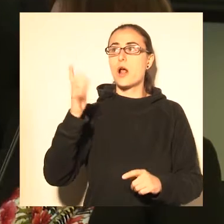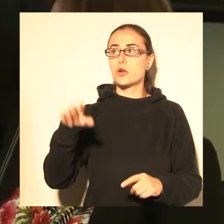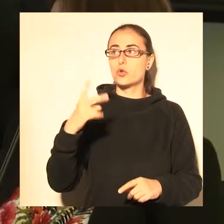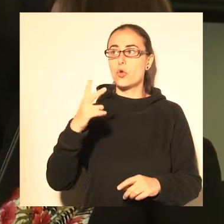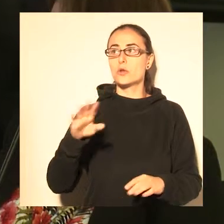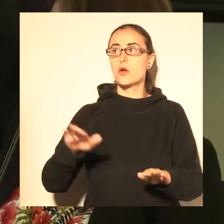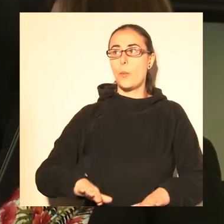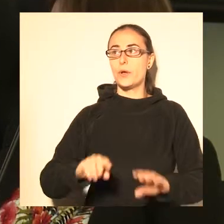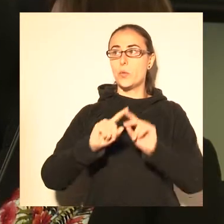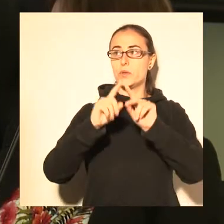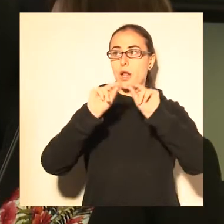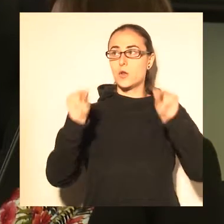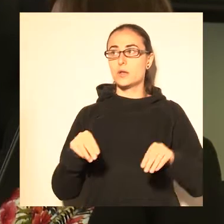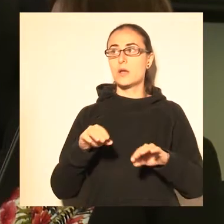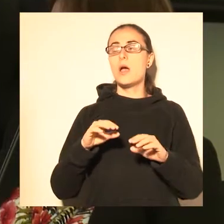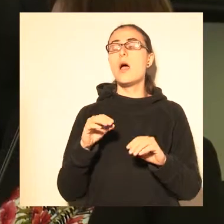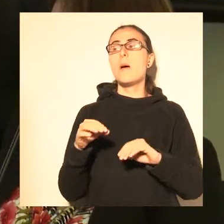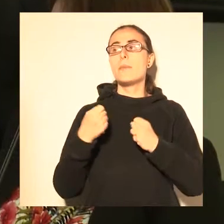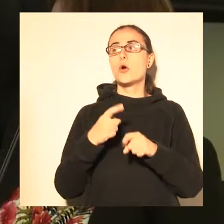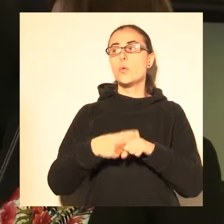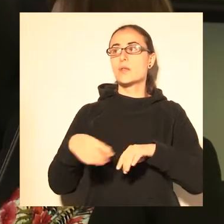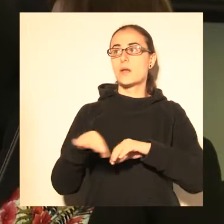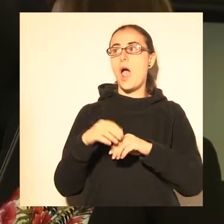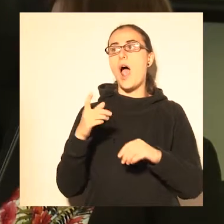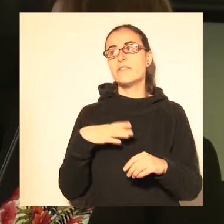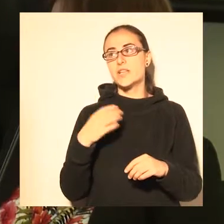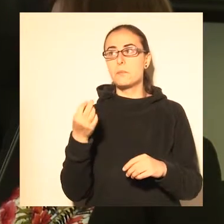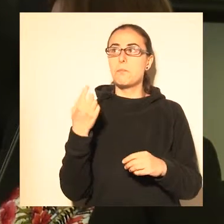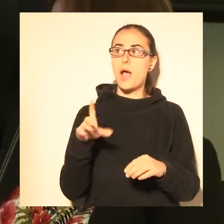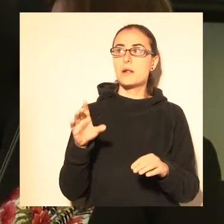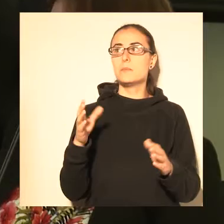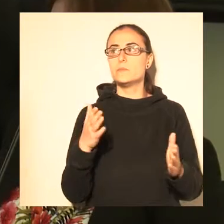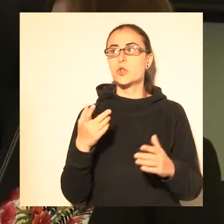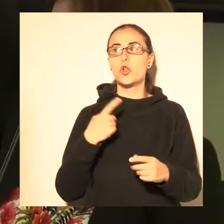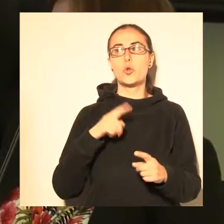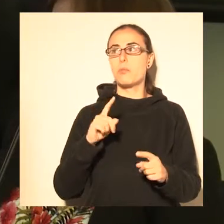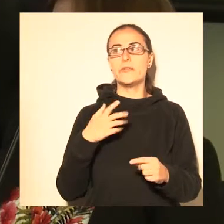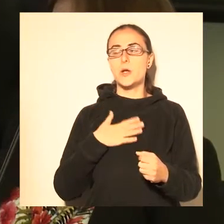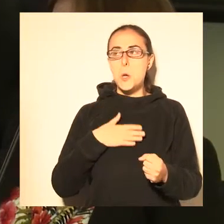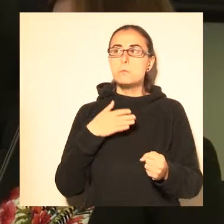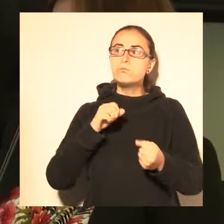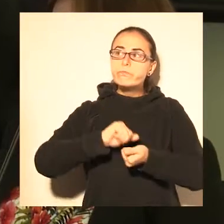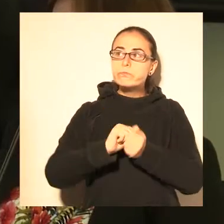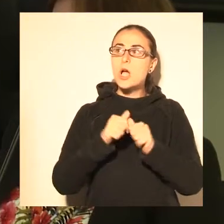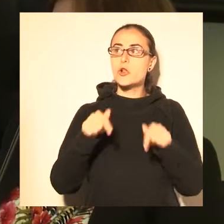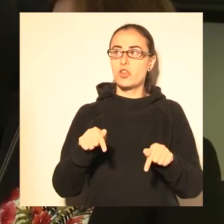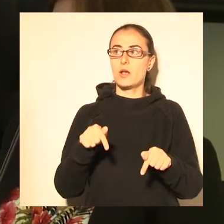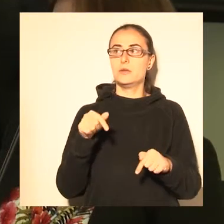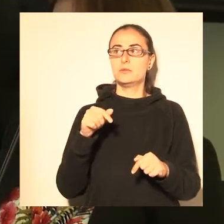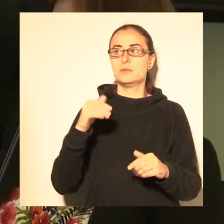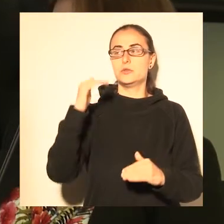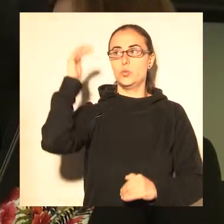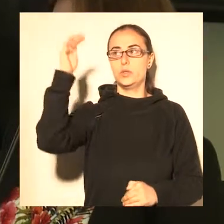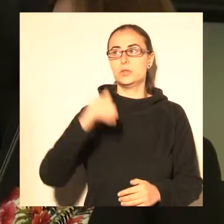cu un copil acasă cu o datorie în bancă Și căsătorit ar fi mai greu să plece în Germania eu un mă voi reorienta pe